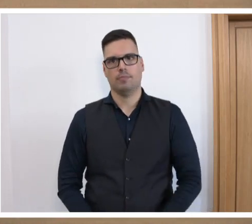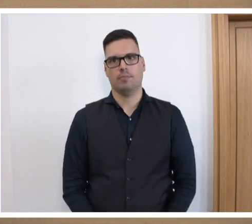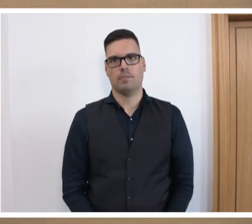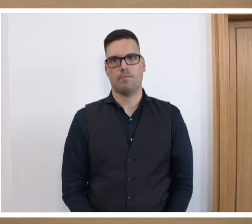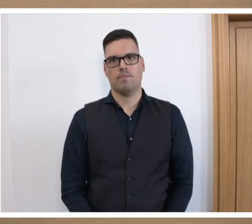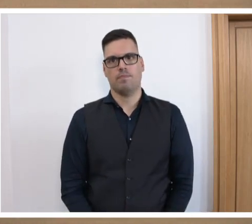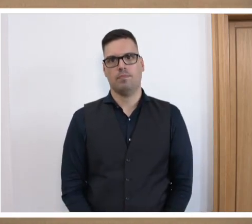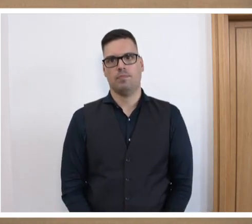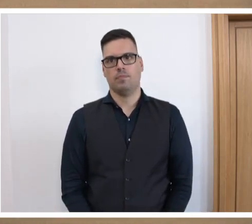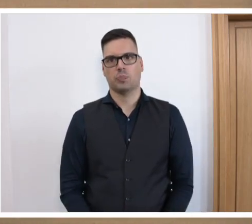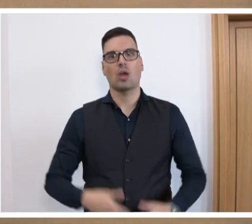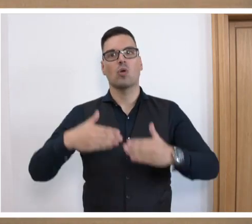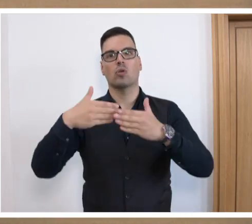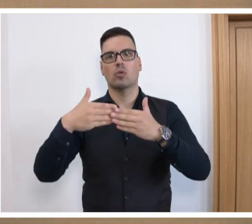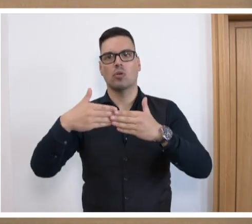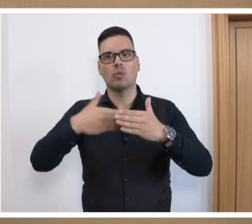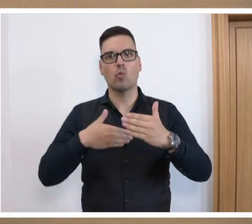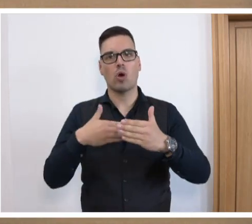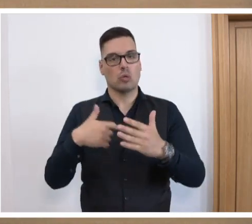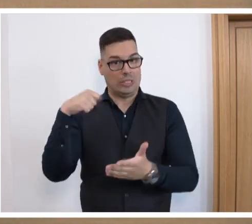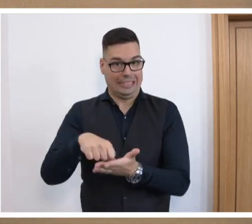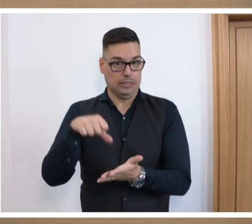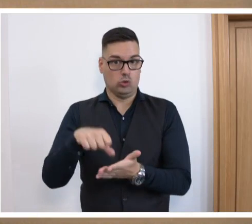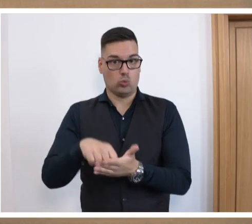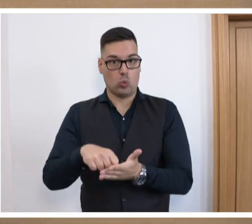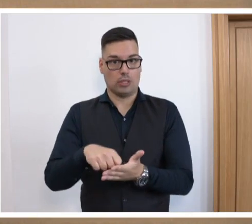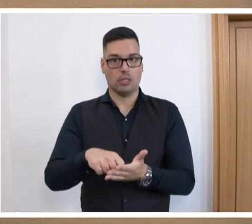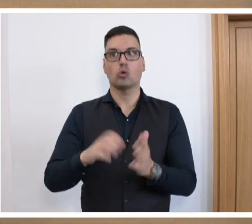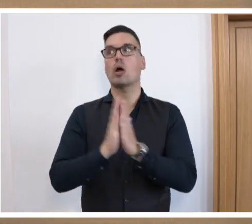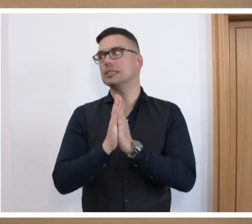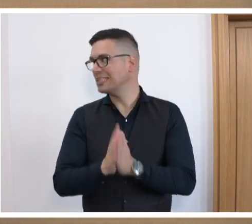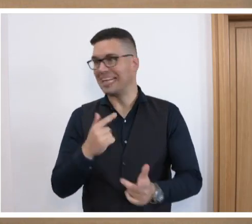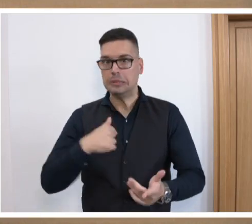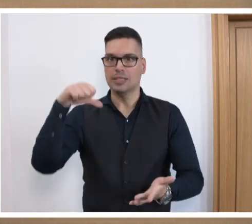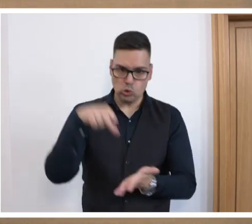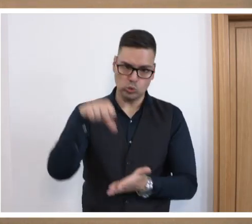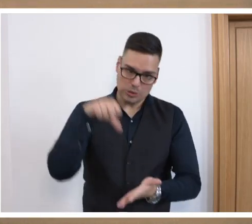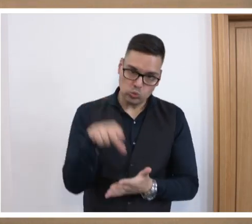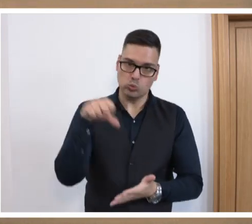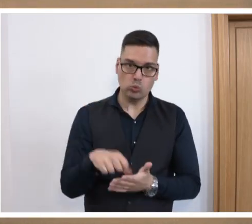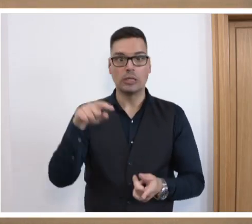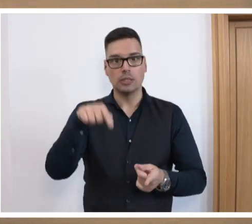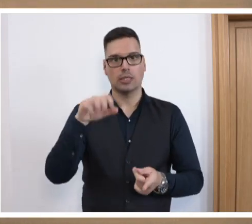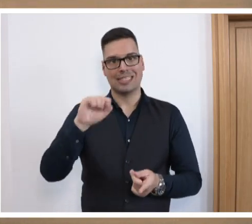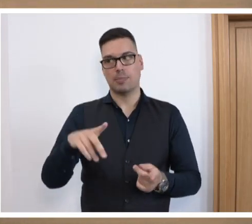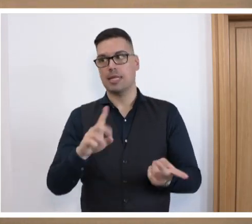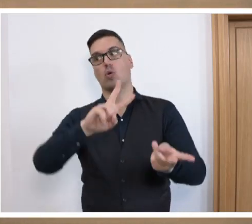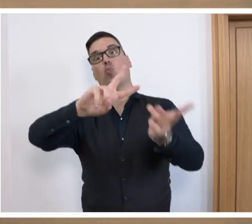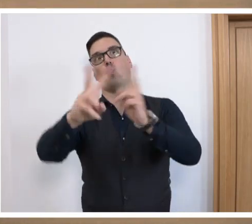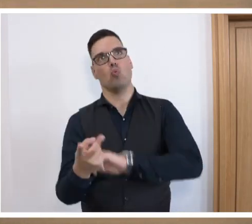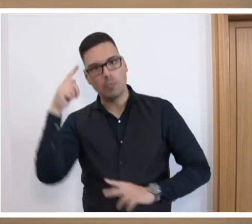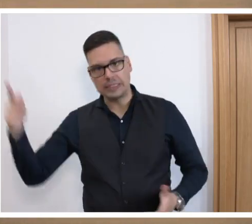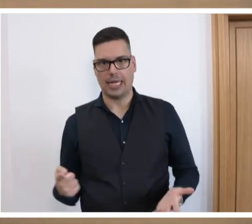Durch den großen Druck der Verbände und der Opposition kam es, Gott sei Dank, zu einem Umdenken. Und gerade diese